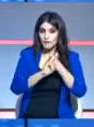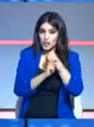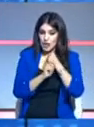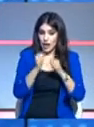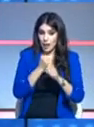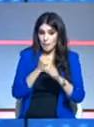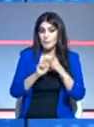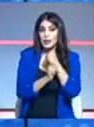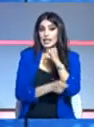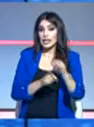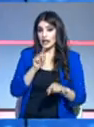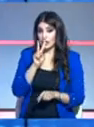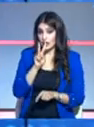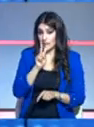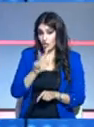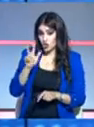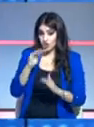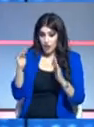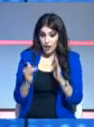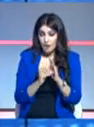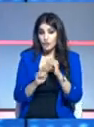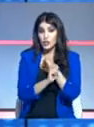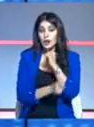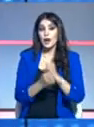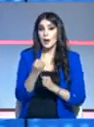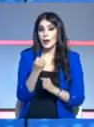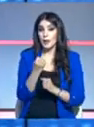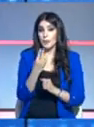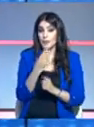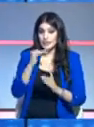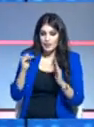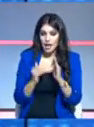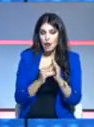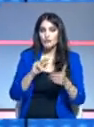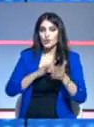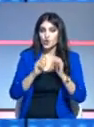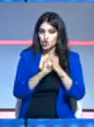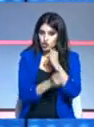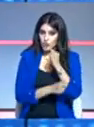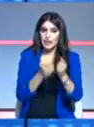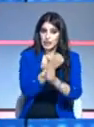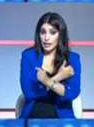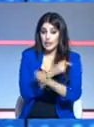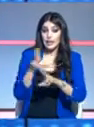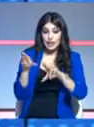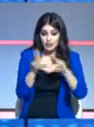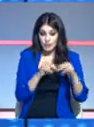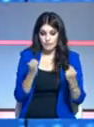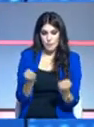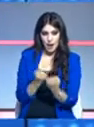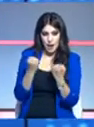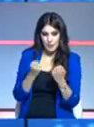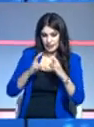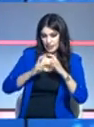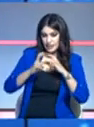هذا 23,000 اسبوعيا، نجموا نوصلوا ل 400,000 اسبوعيا. مع هذا فما الحملات المتنقله اللي